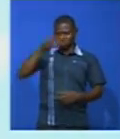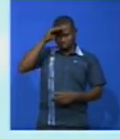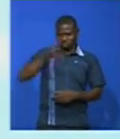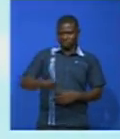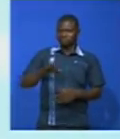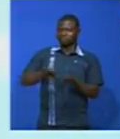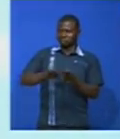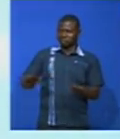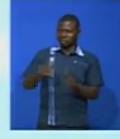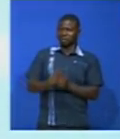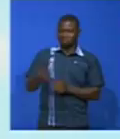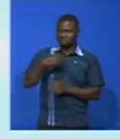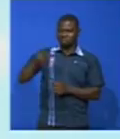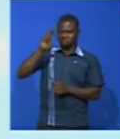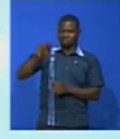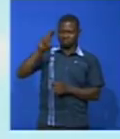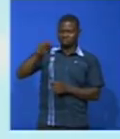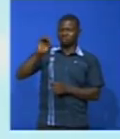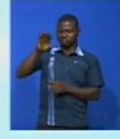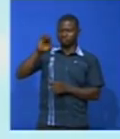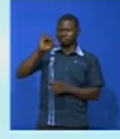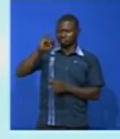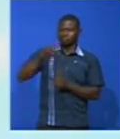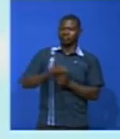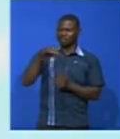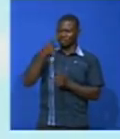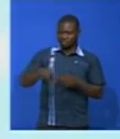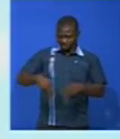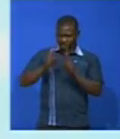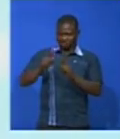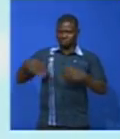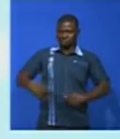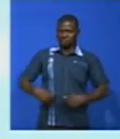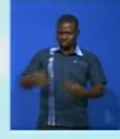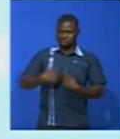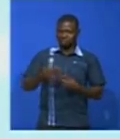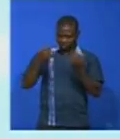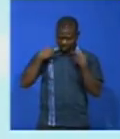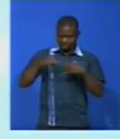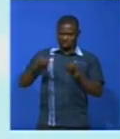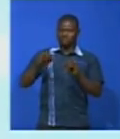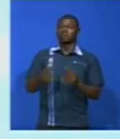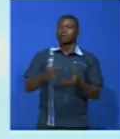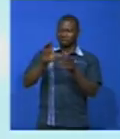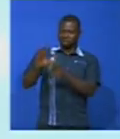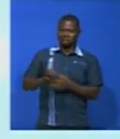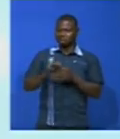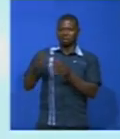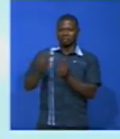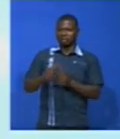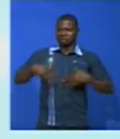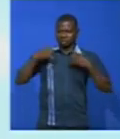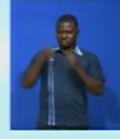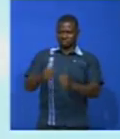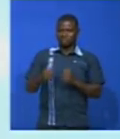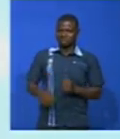l'UNFPA. QG Jeune est une plateforme qui permettra aux jeunes d'avoir des informations en lien avec la santé sexuelle et reproductive.